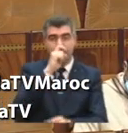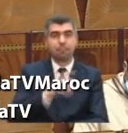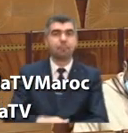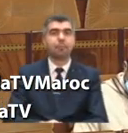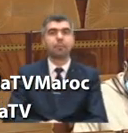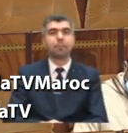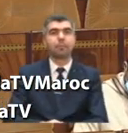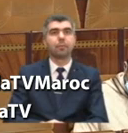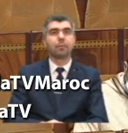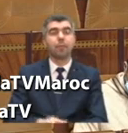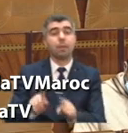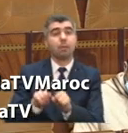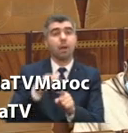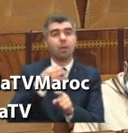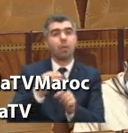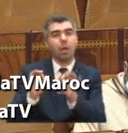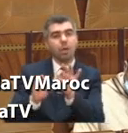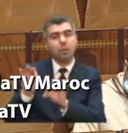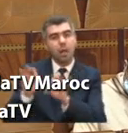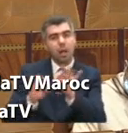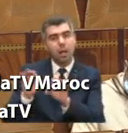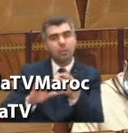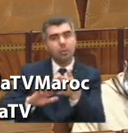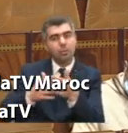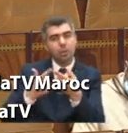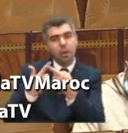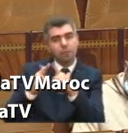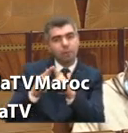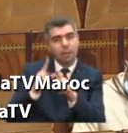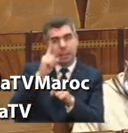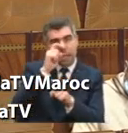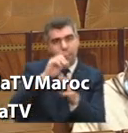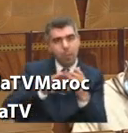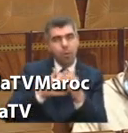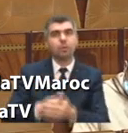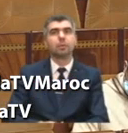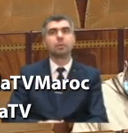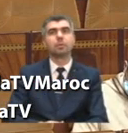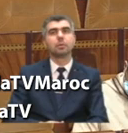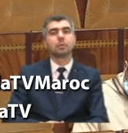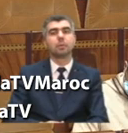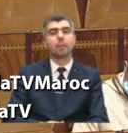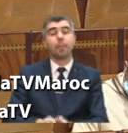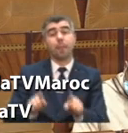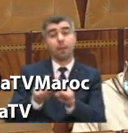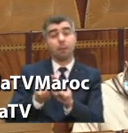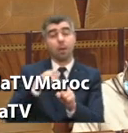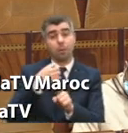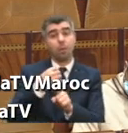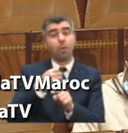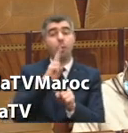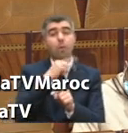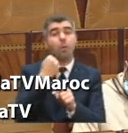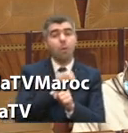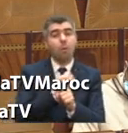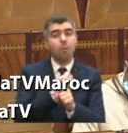جزافا بأن الإجراءات المتخذة لم تكن في مستوى الأزمة وتحدياتها، ولا يمكننا الادعاء بأن الحكومة قصرت في هذا الجانب